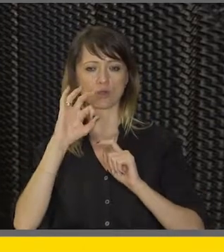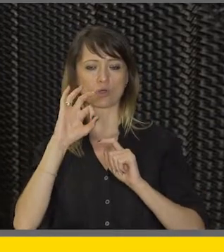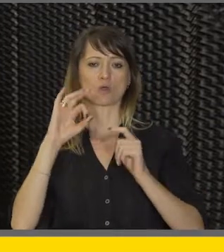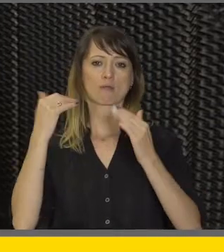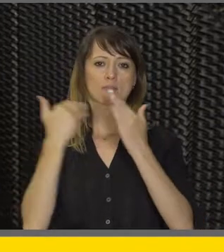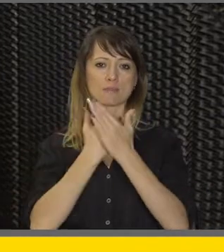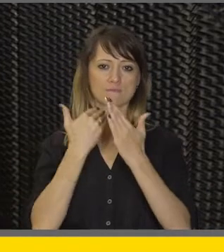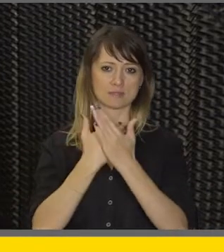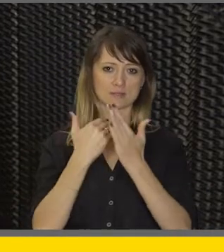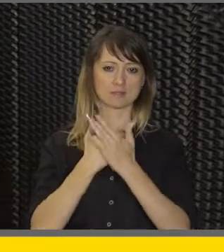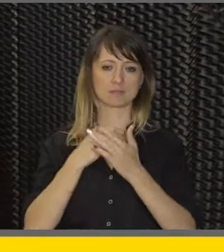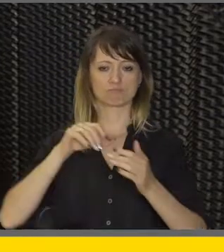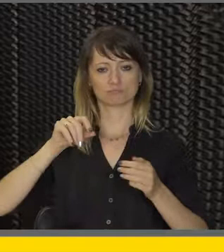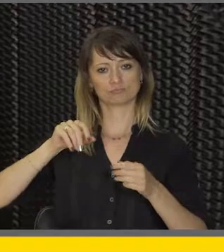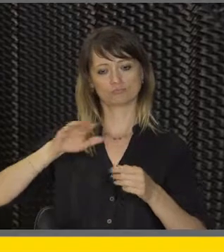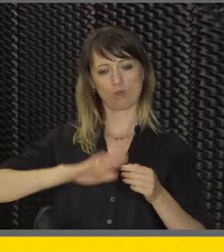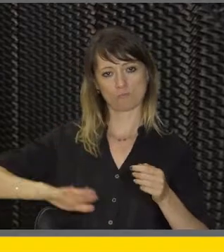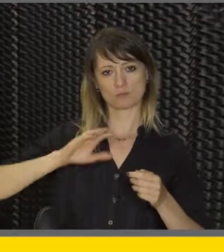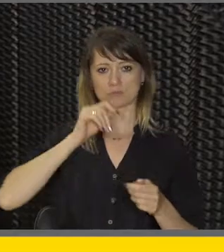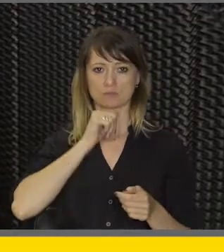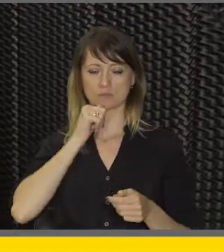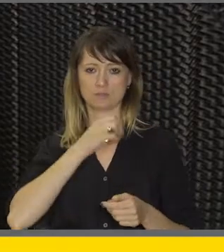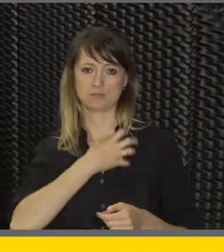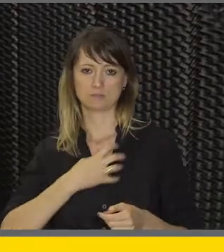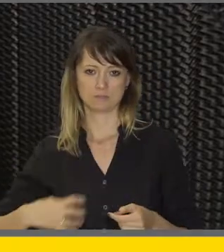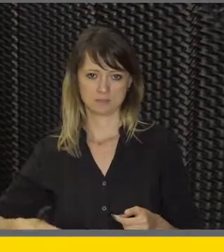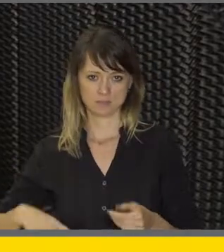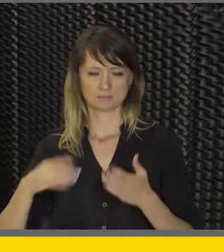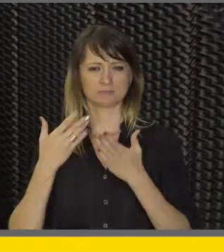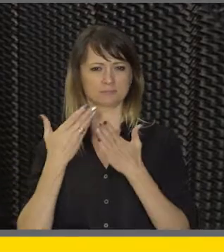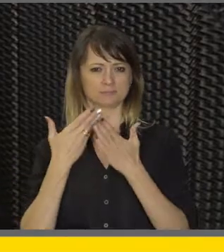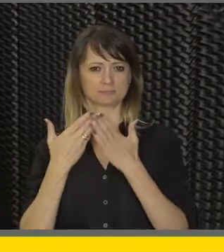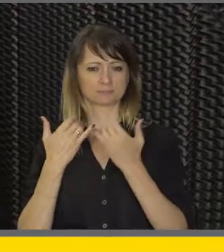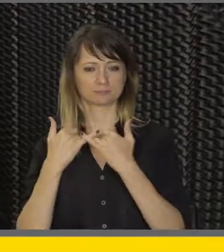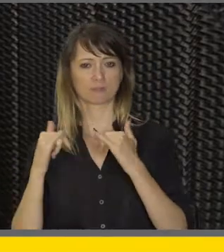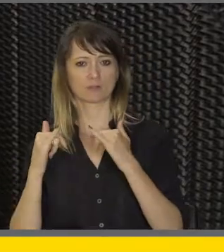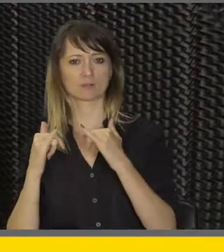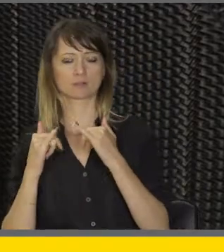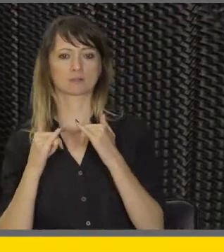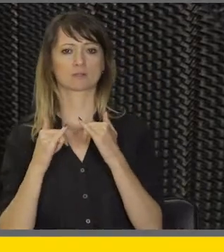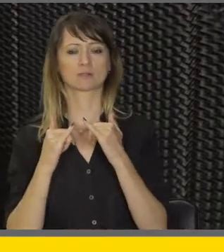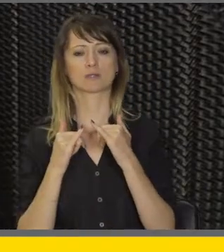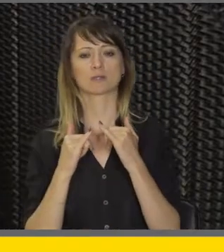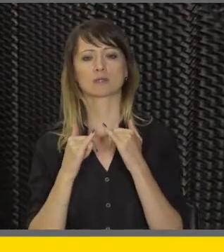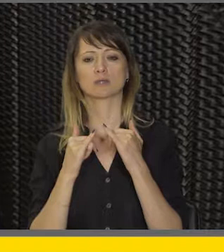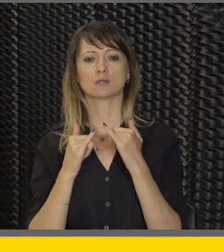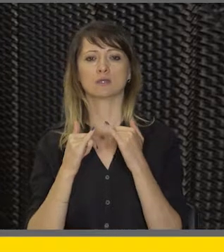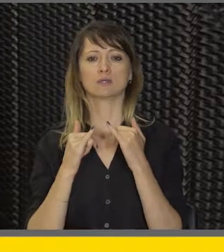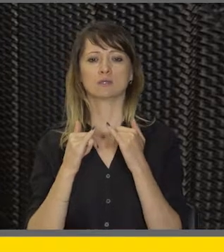zielonej gospodarki. Czyli innymi słowy, pamiętacie Państwo pewnie taki paradygmat, który funkcjonował, zrównoważonego